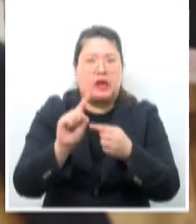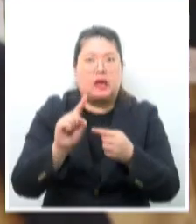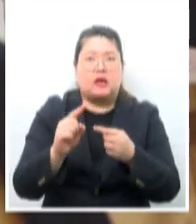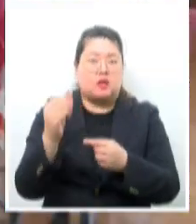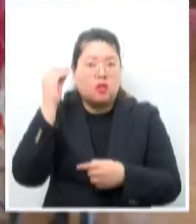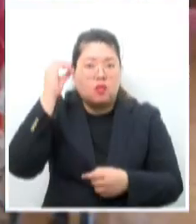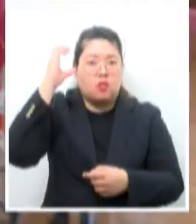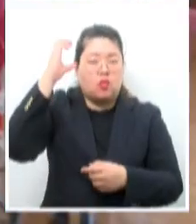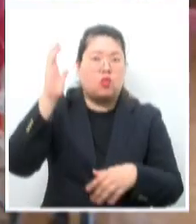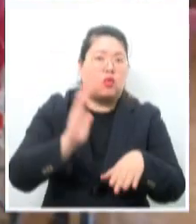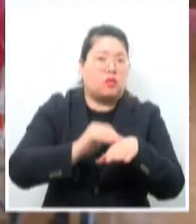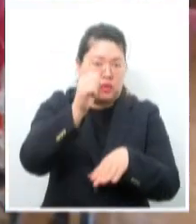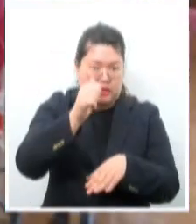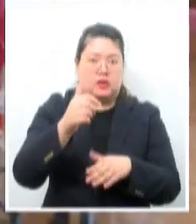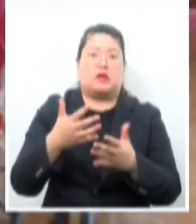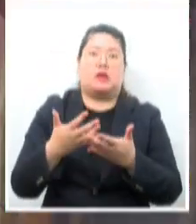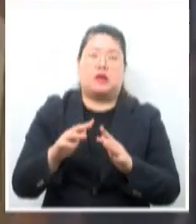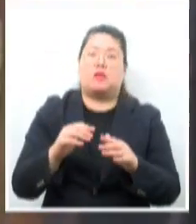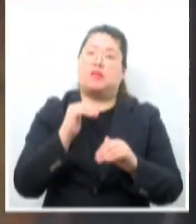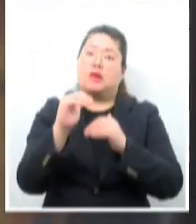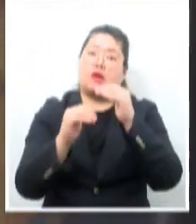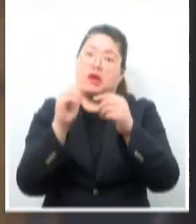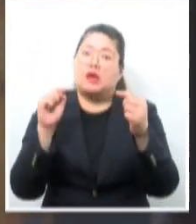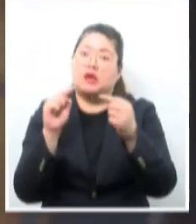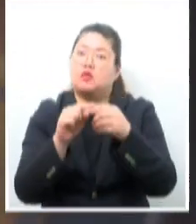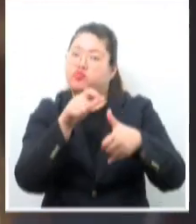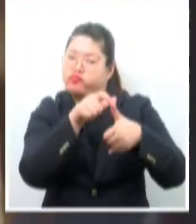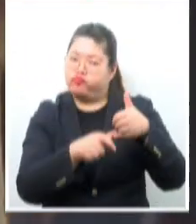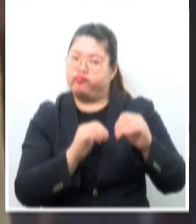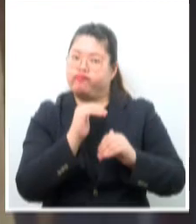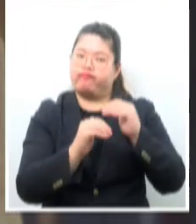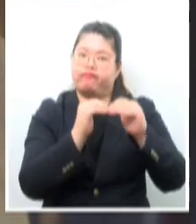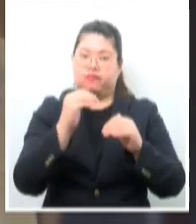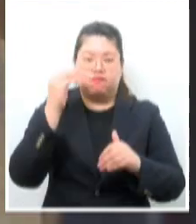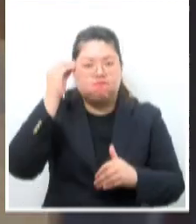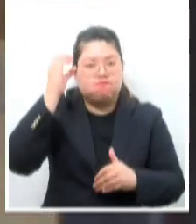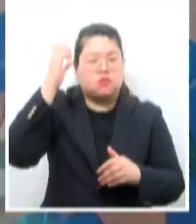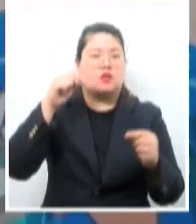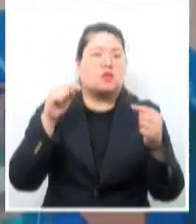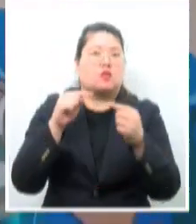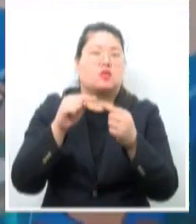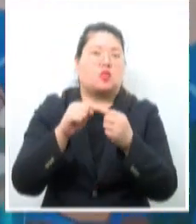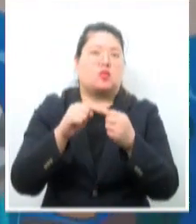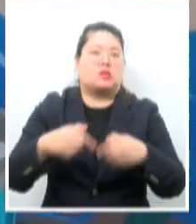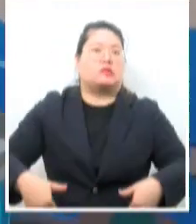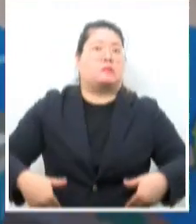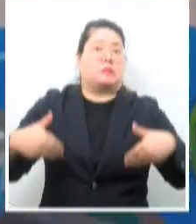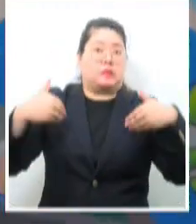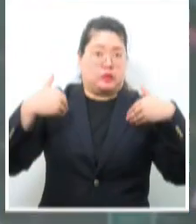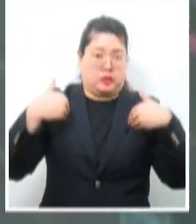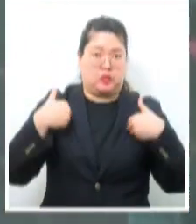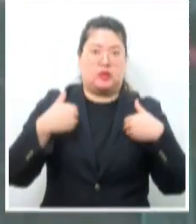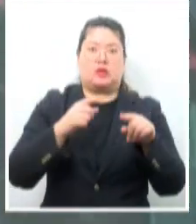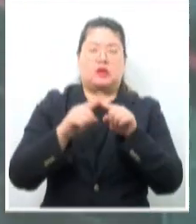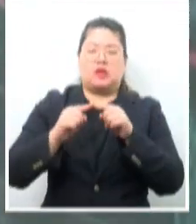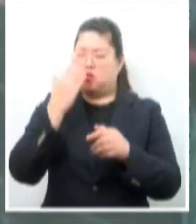รู้ความสามารถแล้วการพัฒนาศักยภาพทางด้านทักษะในการดำรงชีวิตท่ามกลางการเปลี่ยนแปลง